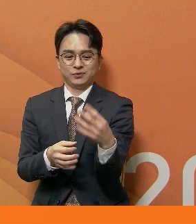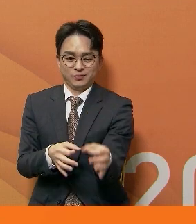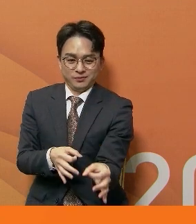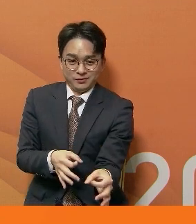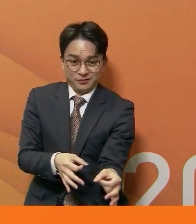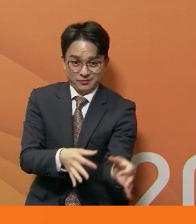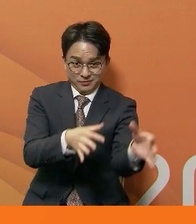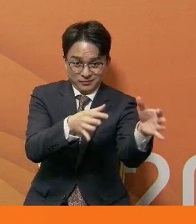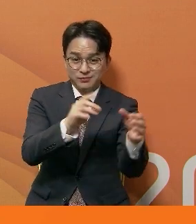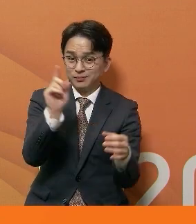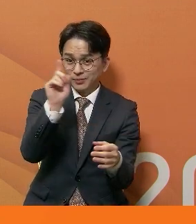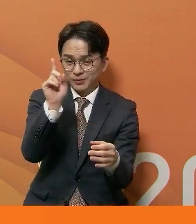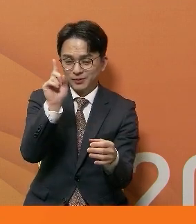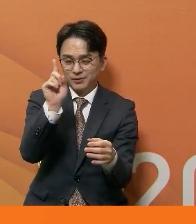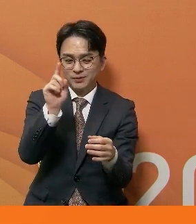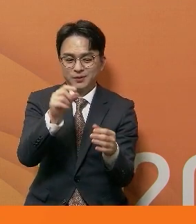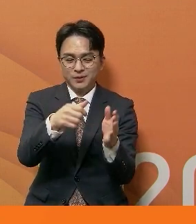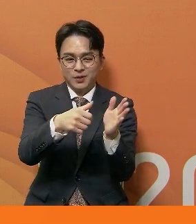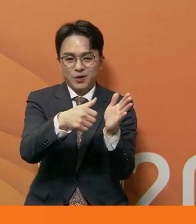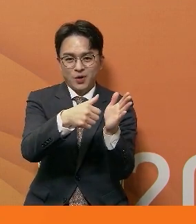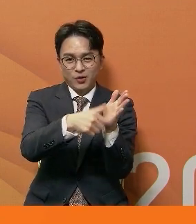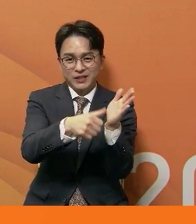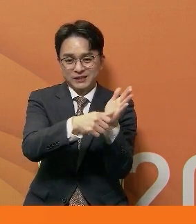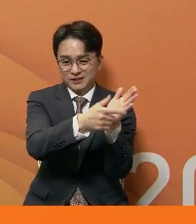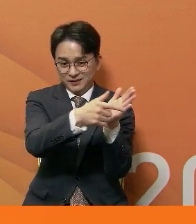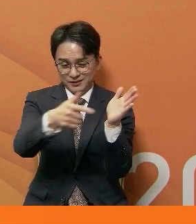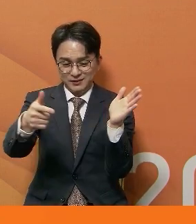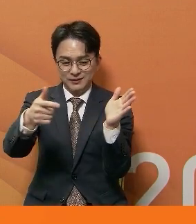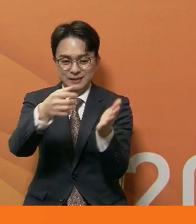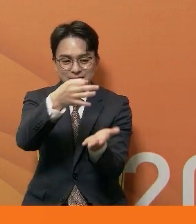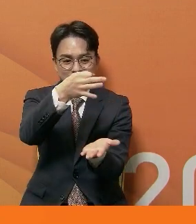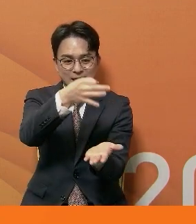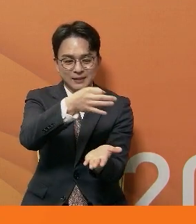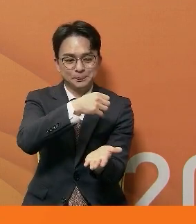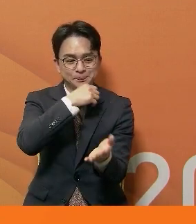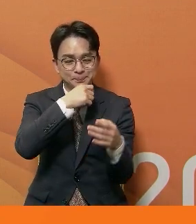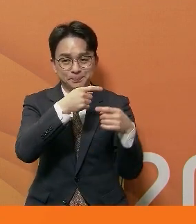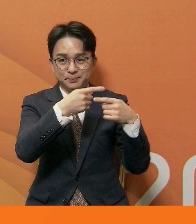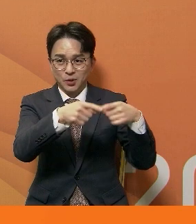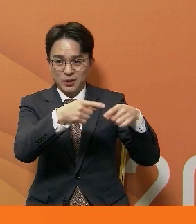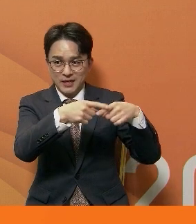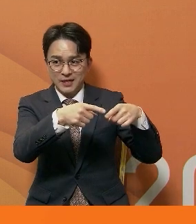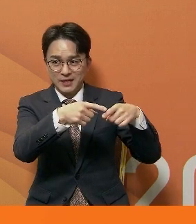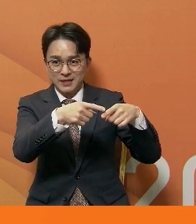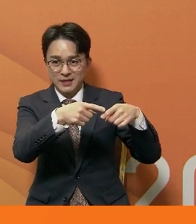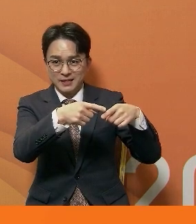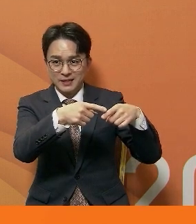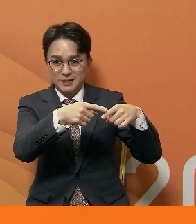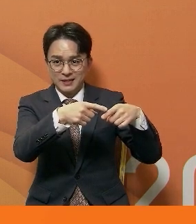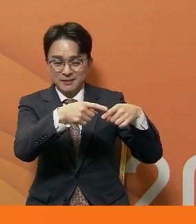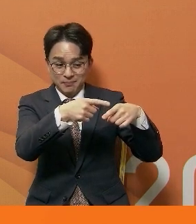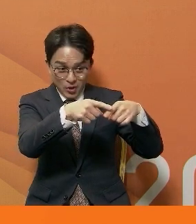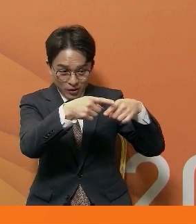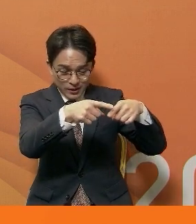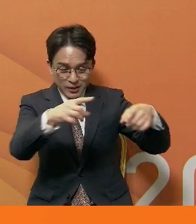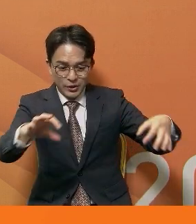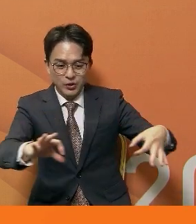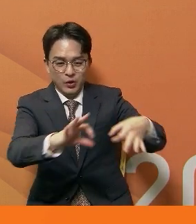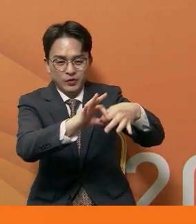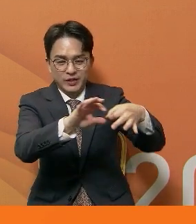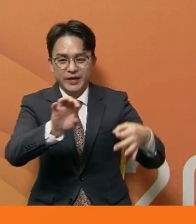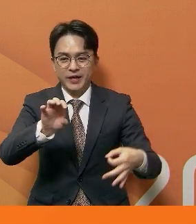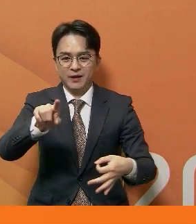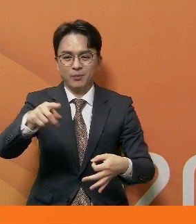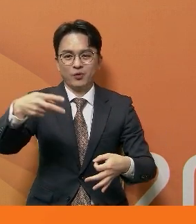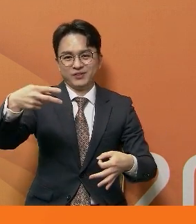투자유치 지원은 그 콘텐츠 가치 평가를 통해서 컨텐츠 가치평가 연계펀드가 저희가 이제 마련이 되어